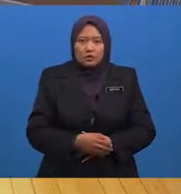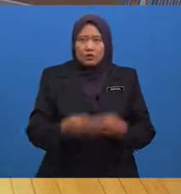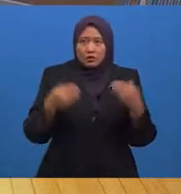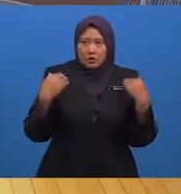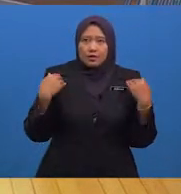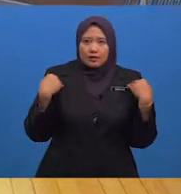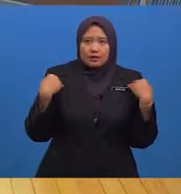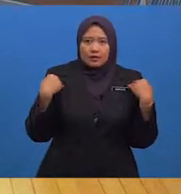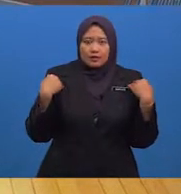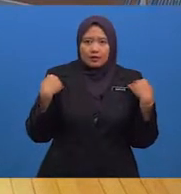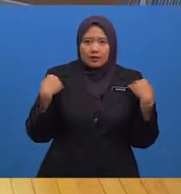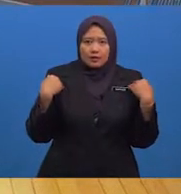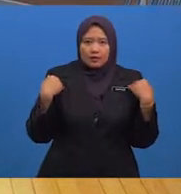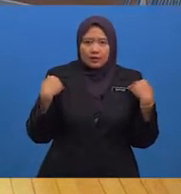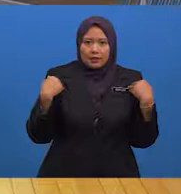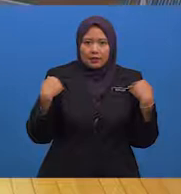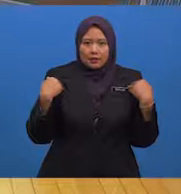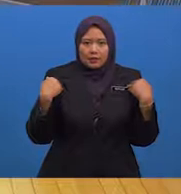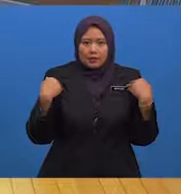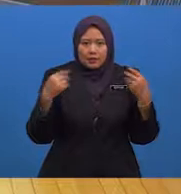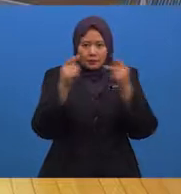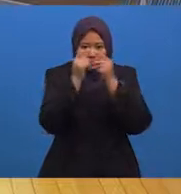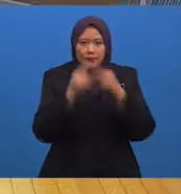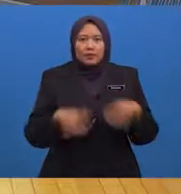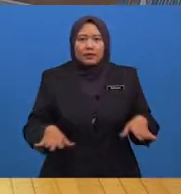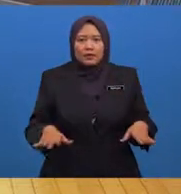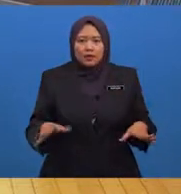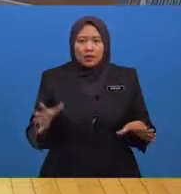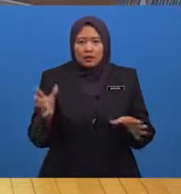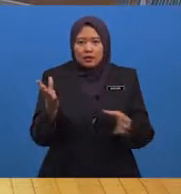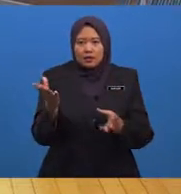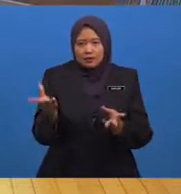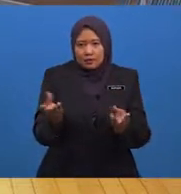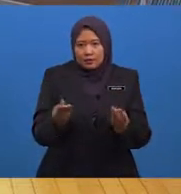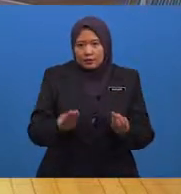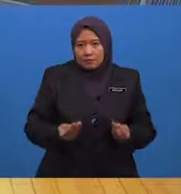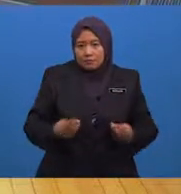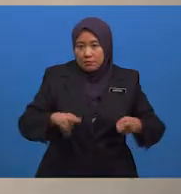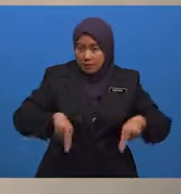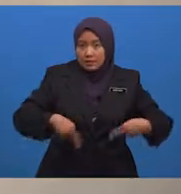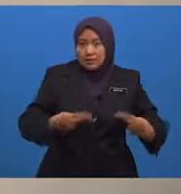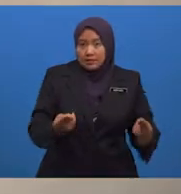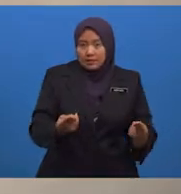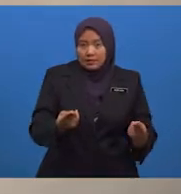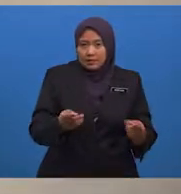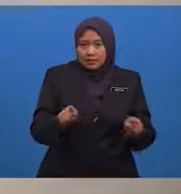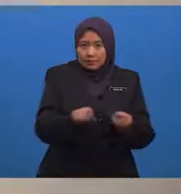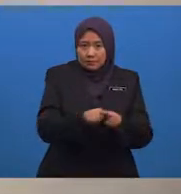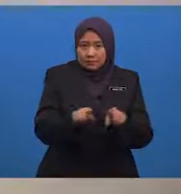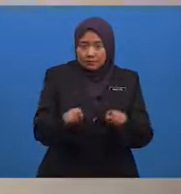Adakah murid-murid pernah menerima hadiah seperti dalam gambar ini?